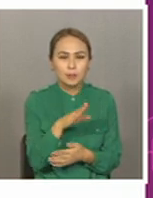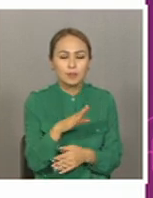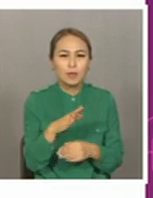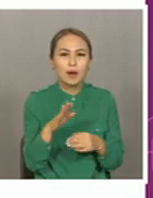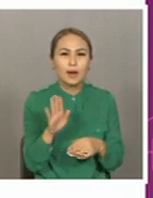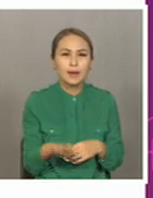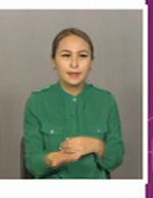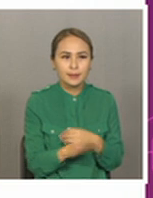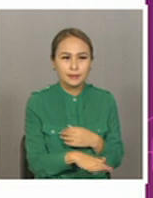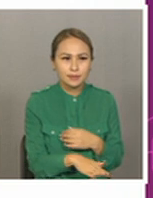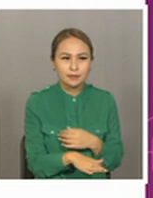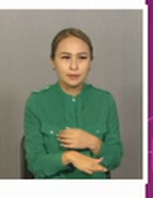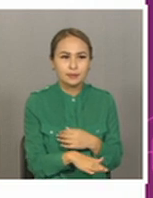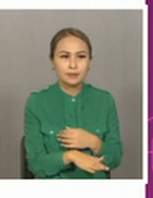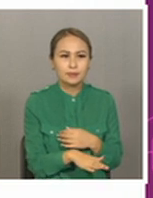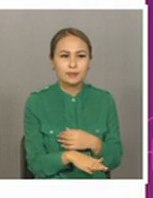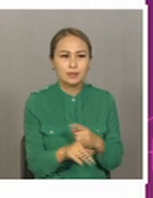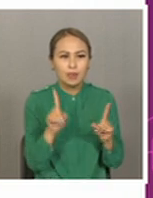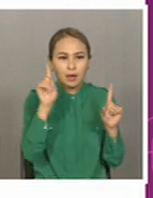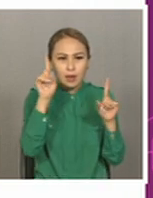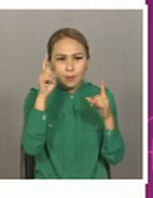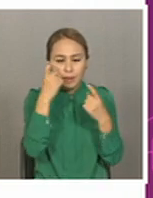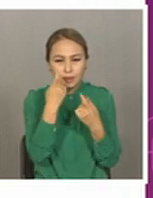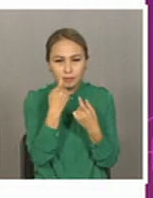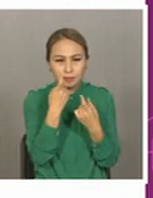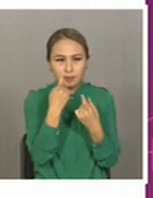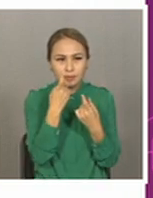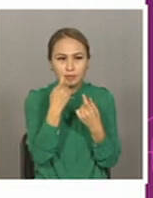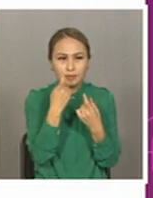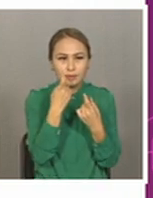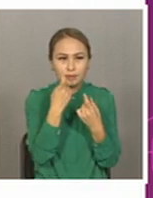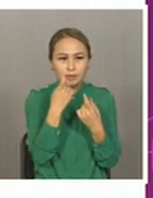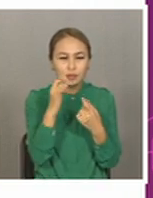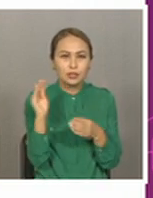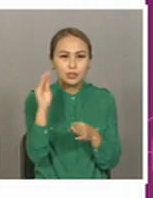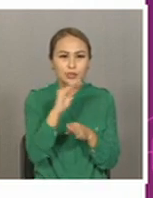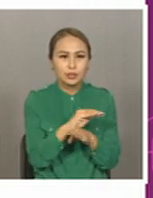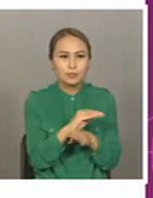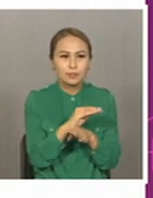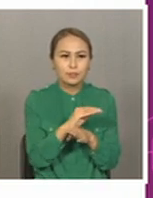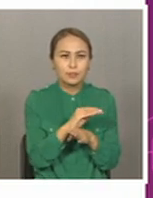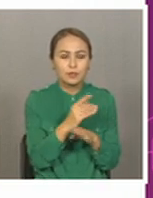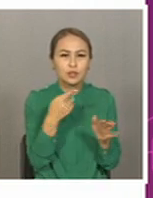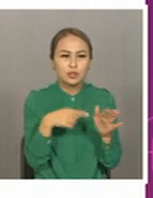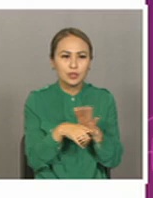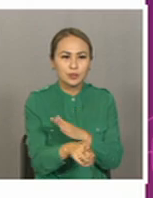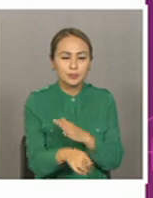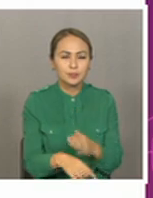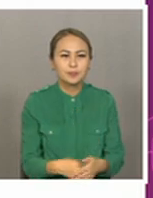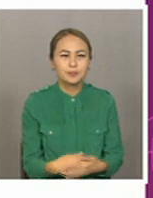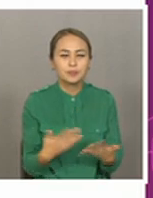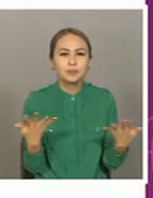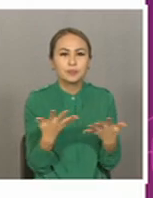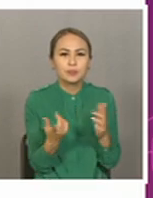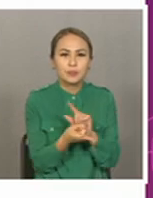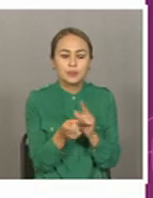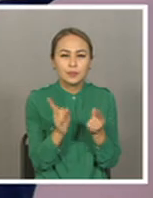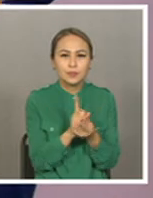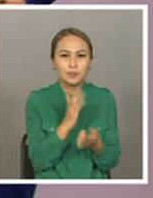аяғын, қабағын және шығып. Қандай өзгеріске